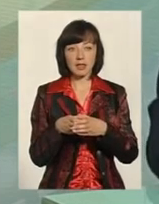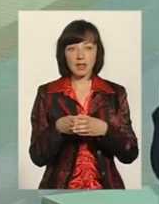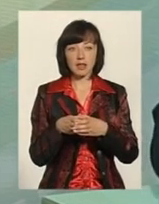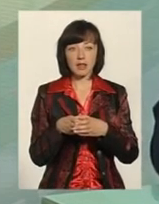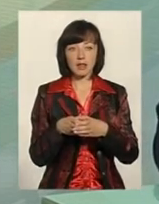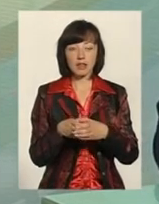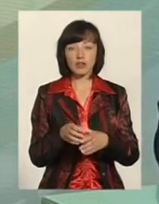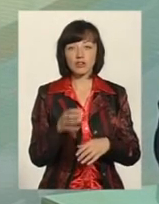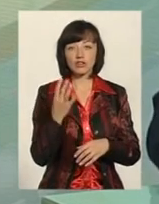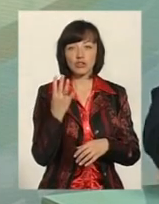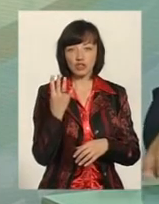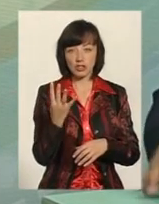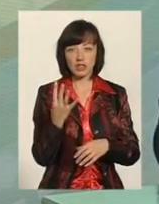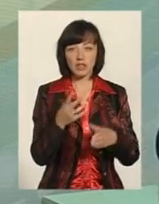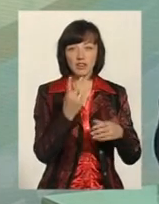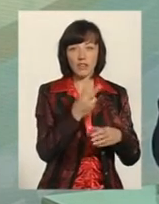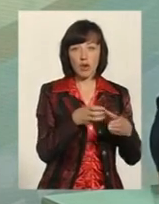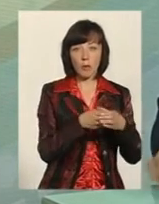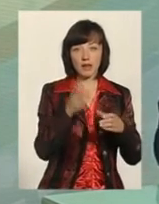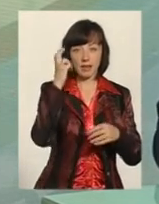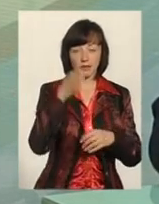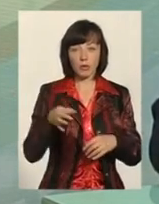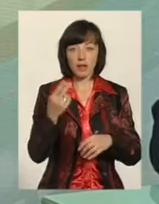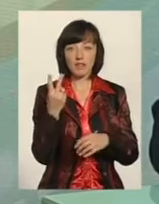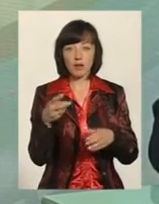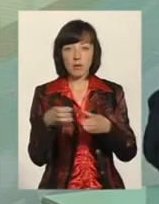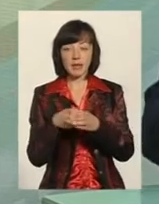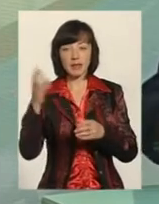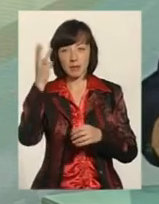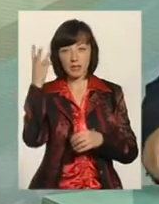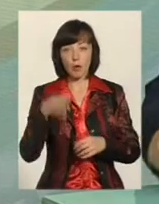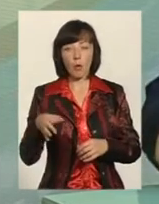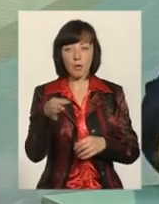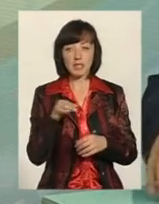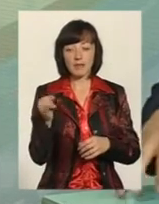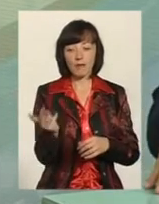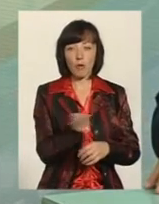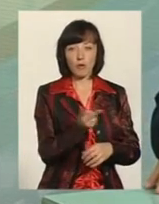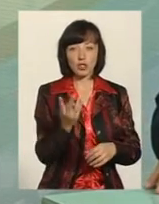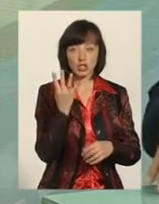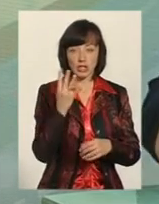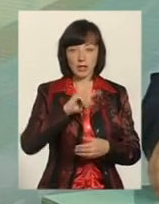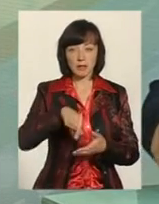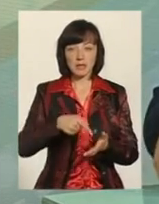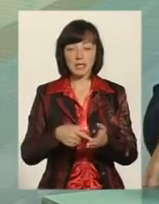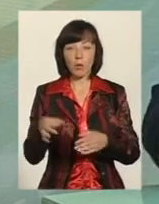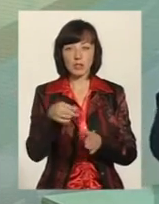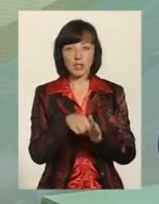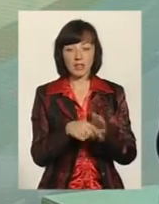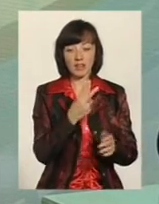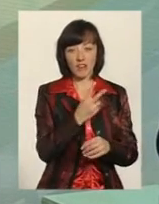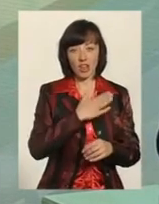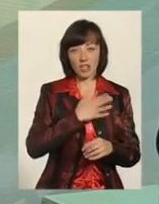чотири громади по Україні. Це дві громади в Київській області, дві громади в Хмельницькій області. І в обох це чотири міста обласного значення. Два наших,